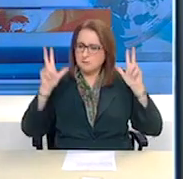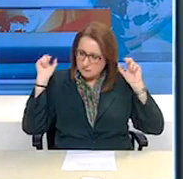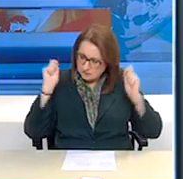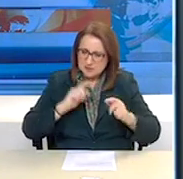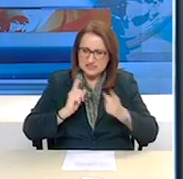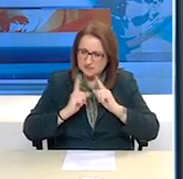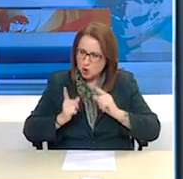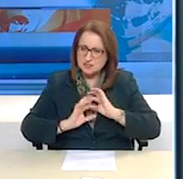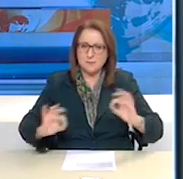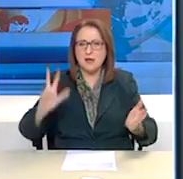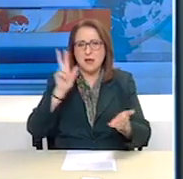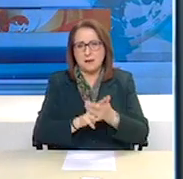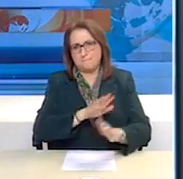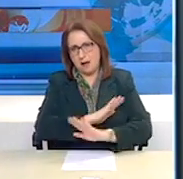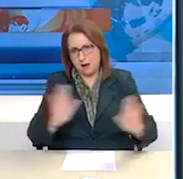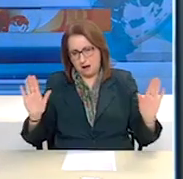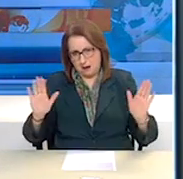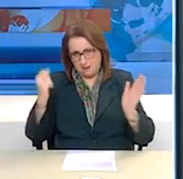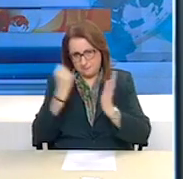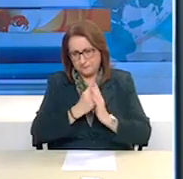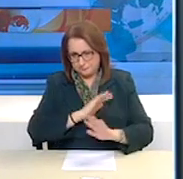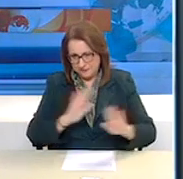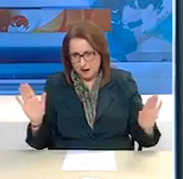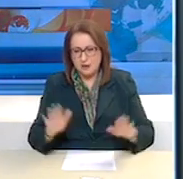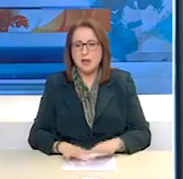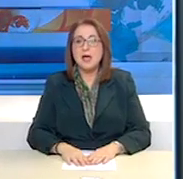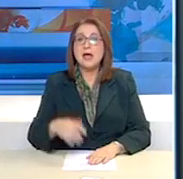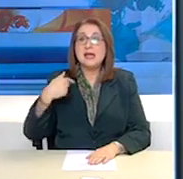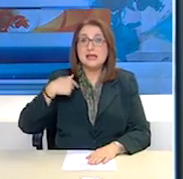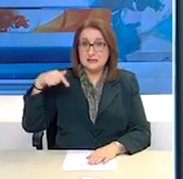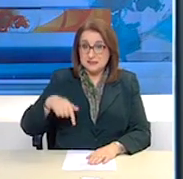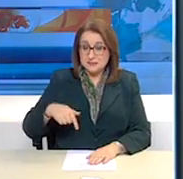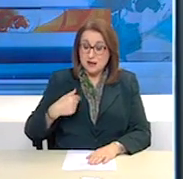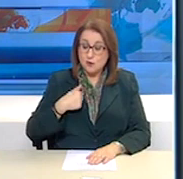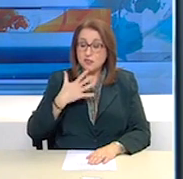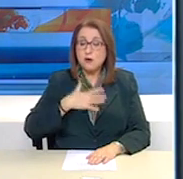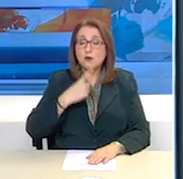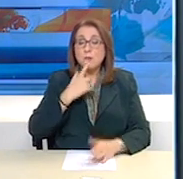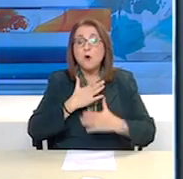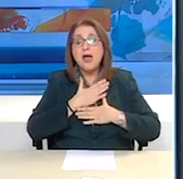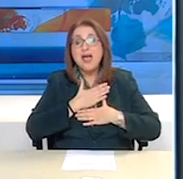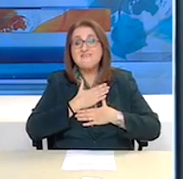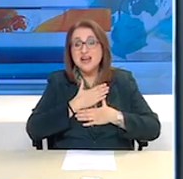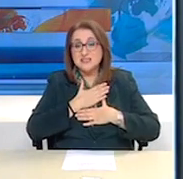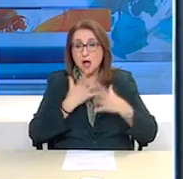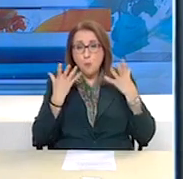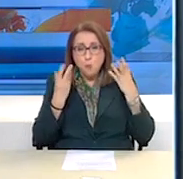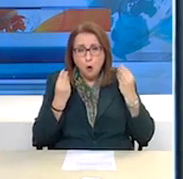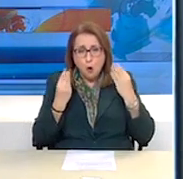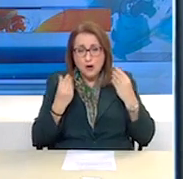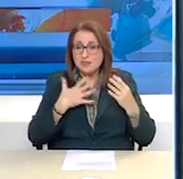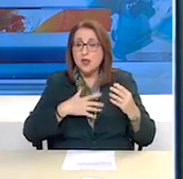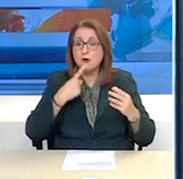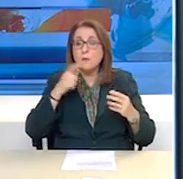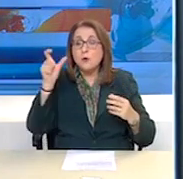Τέλος, από τη θέση αυτή σήμερα, θέλω να στείλω τις θερμές μου ευχαριστίες και τους χαιρετισμούς μου ονομαστικά σε